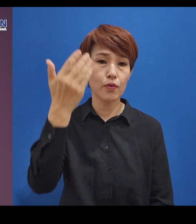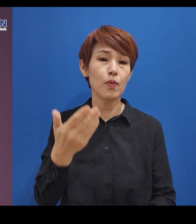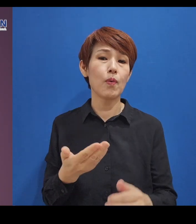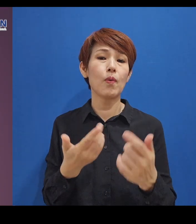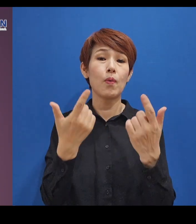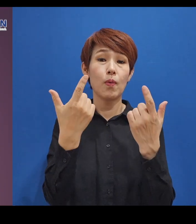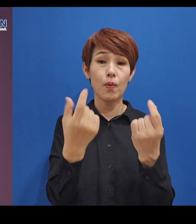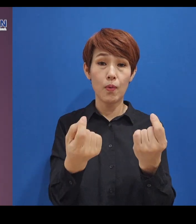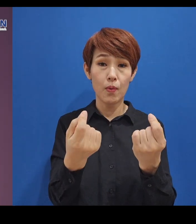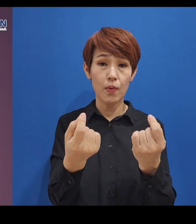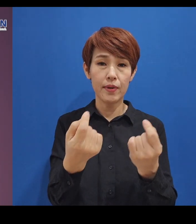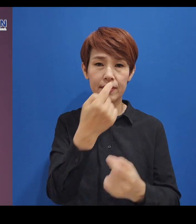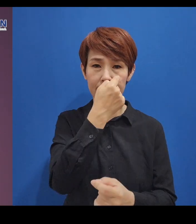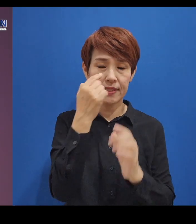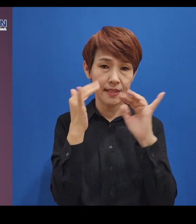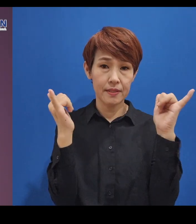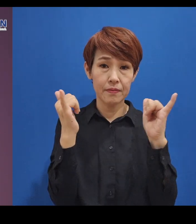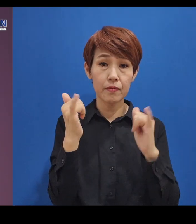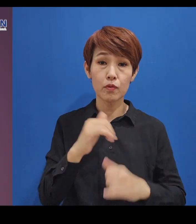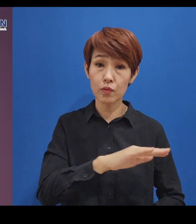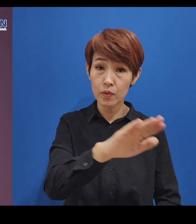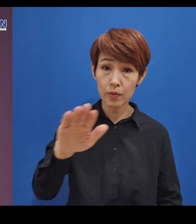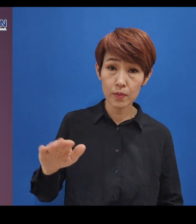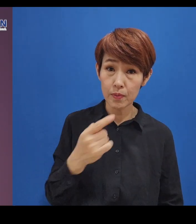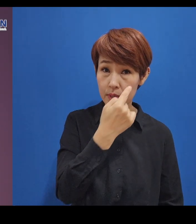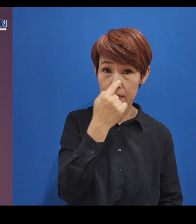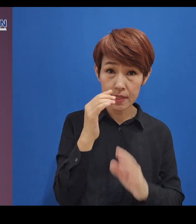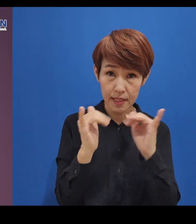성령도 증인이라.